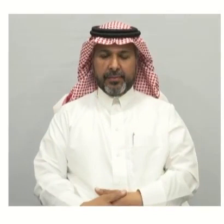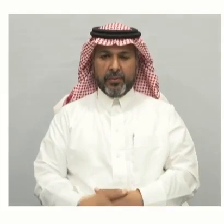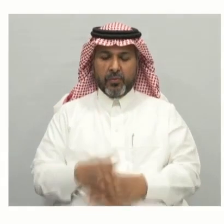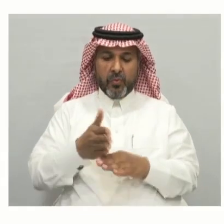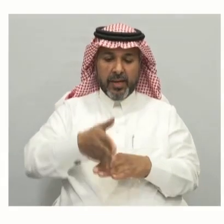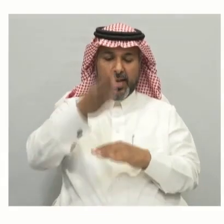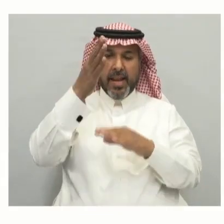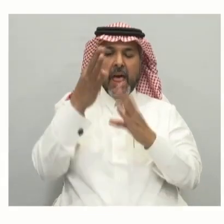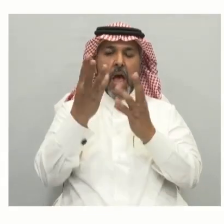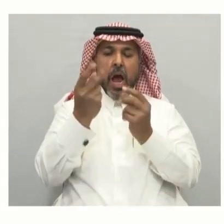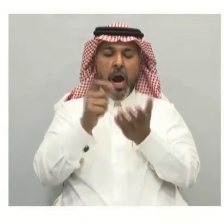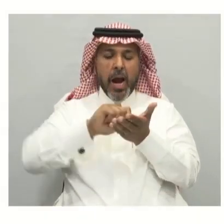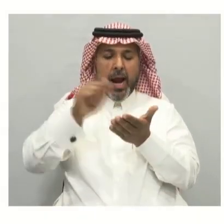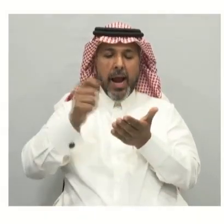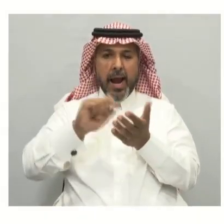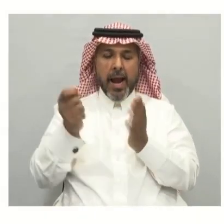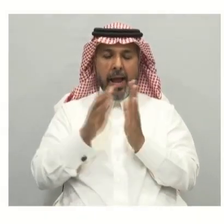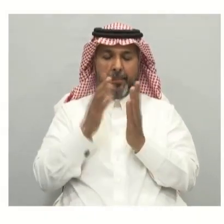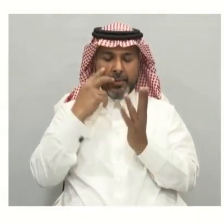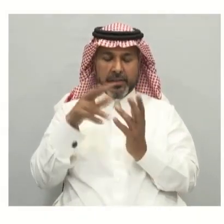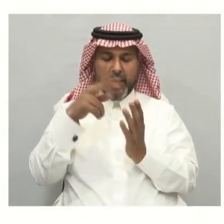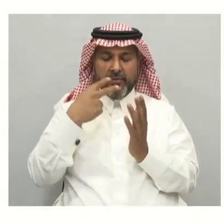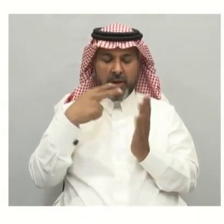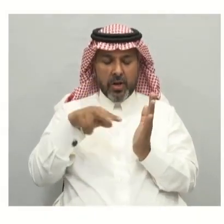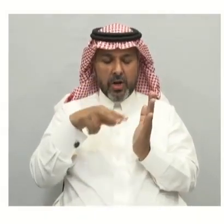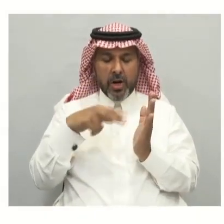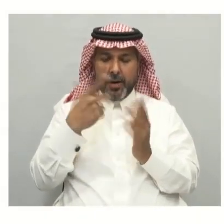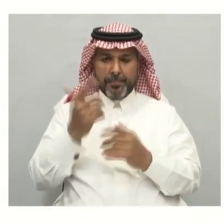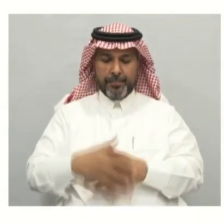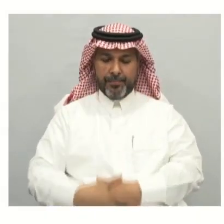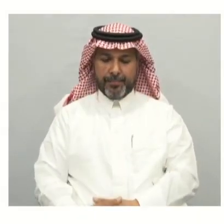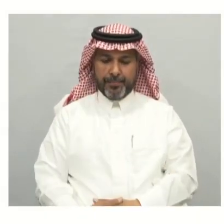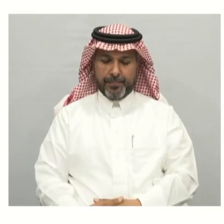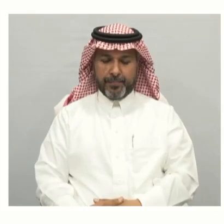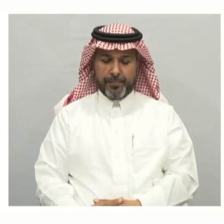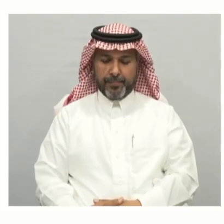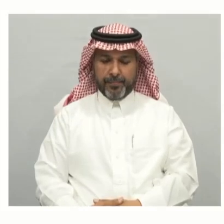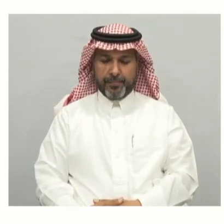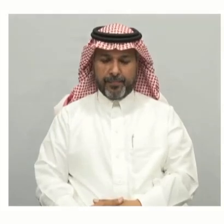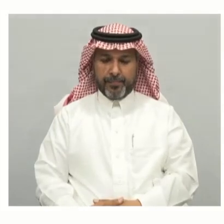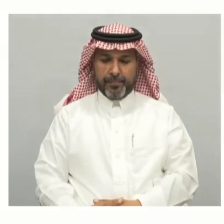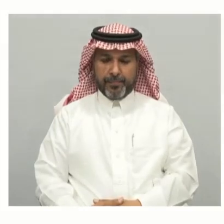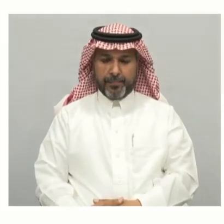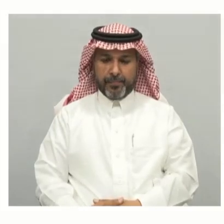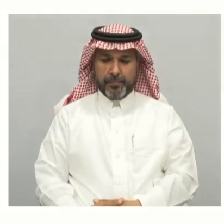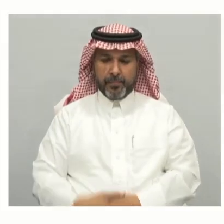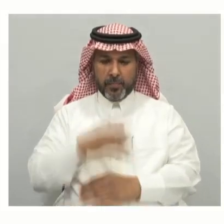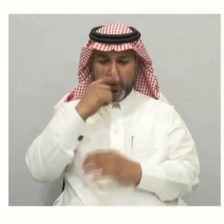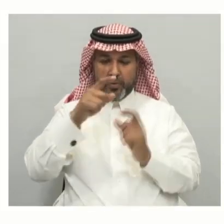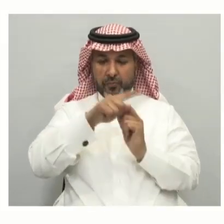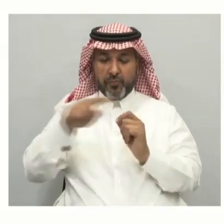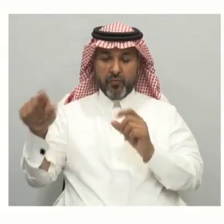والمحور الراسي يمثل عدد الصفحات ولا ننسى ان نضع عنوان